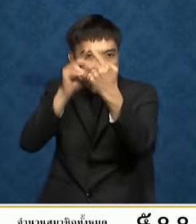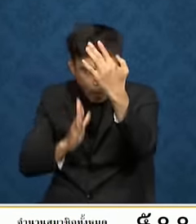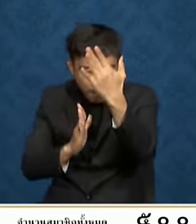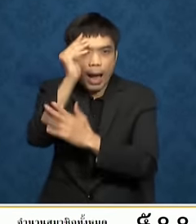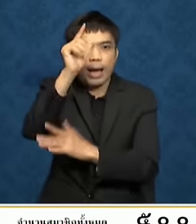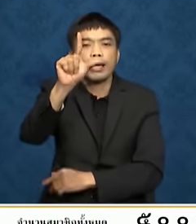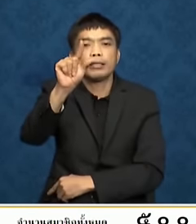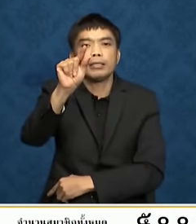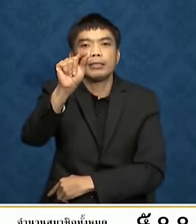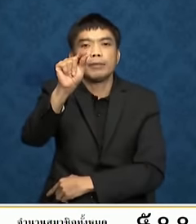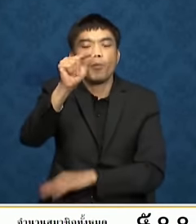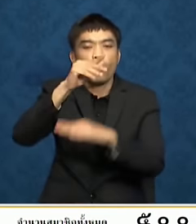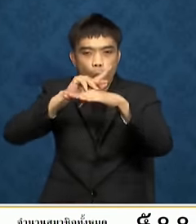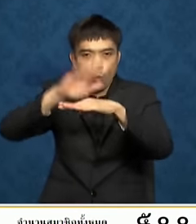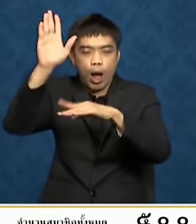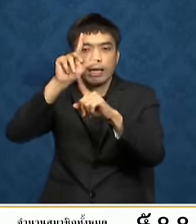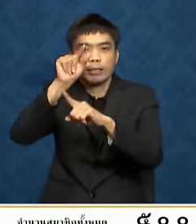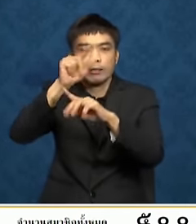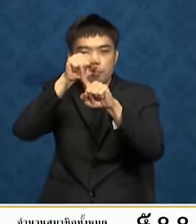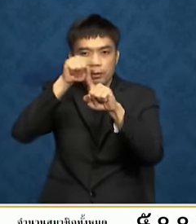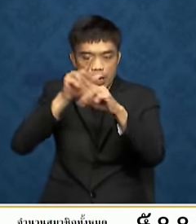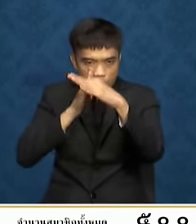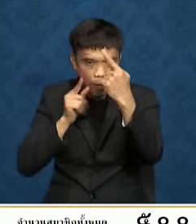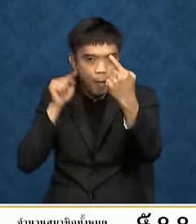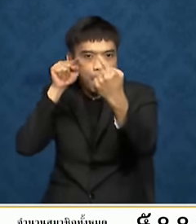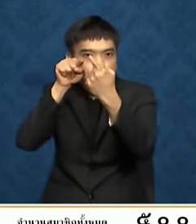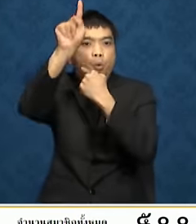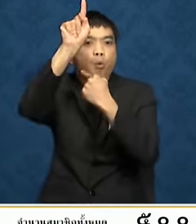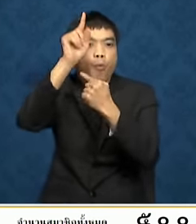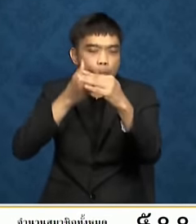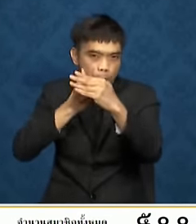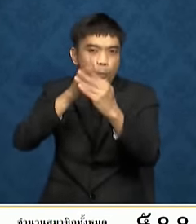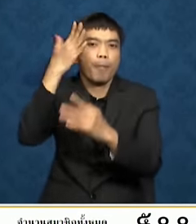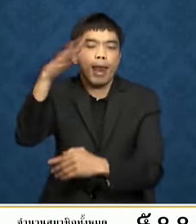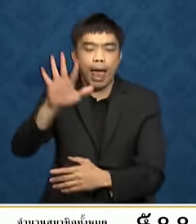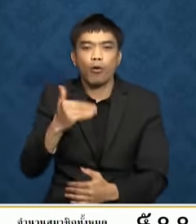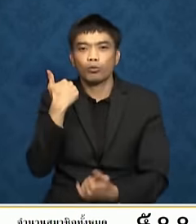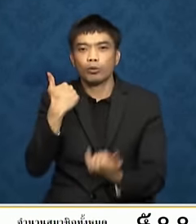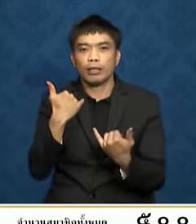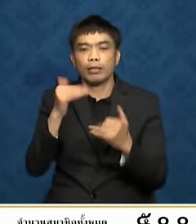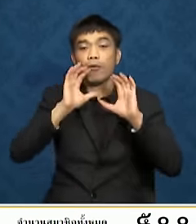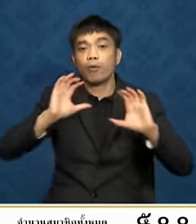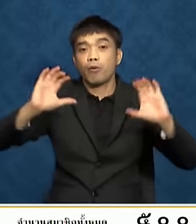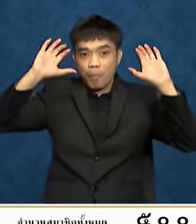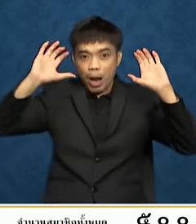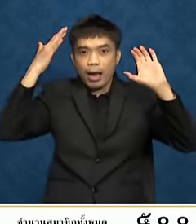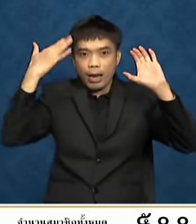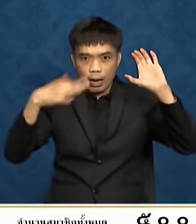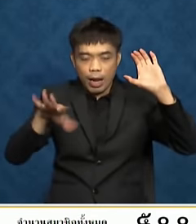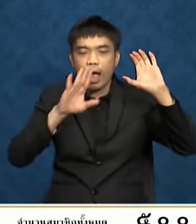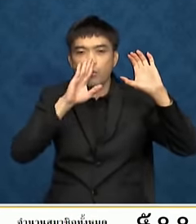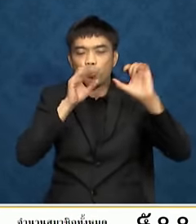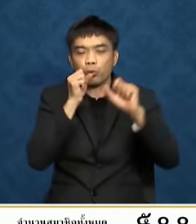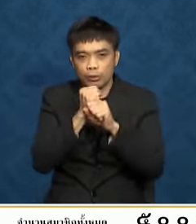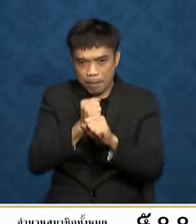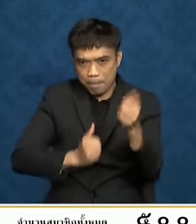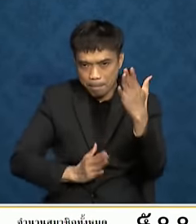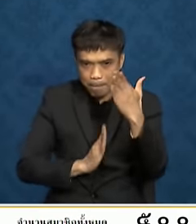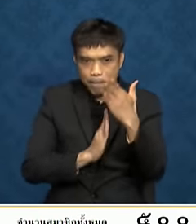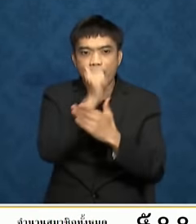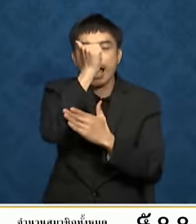ไป 20เศษๆนะเกินเป้าไปแล้วแล้วเทียบกับเป้าของรัฐวันนี้เี่ของเราก็ทำได้